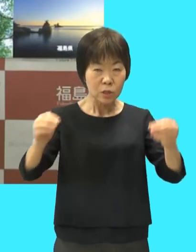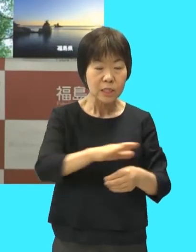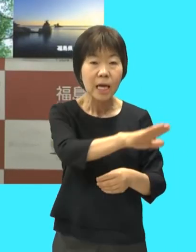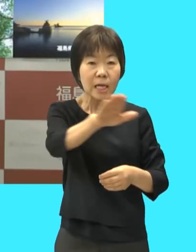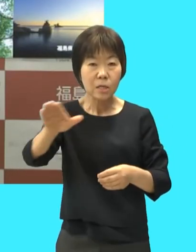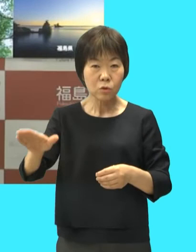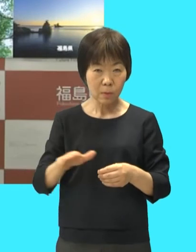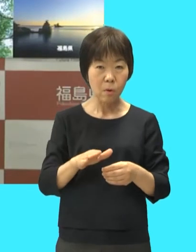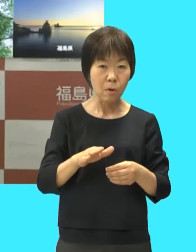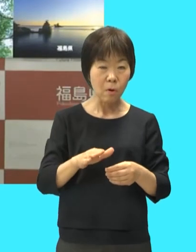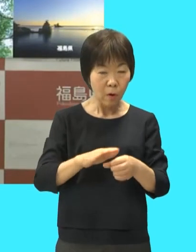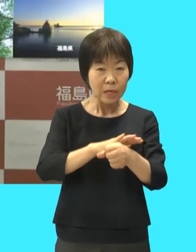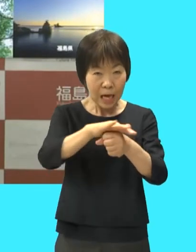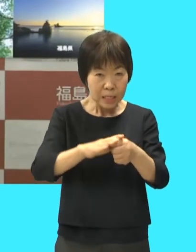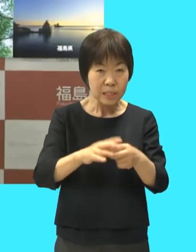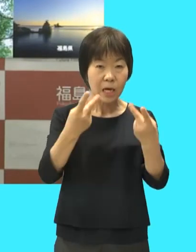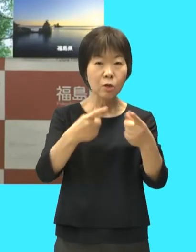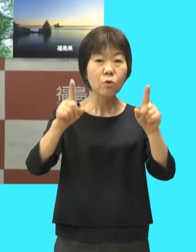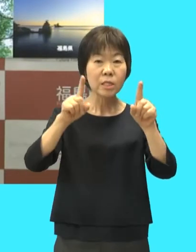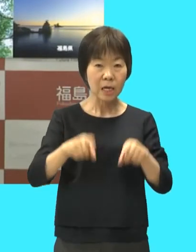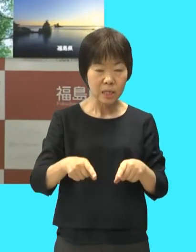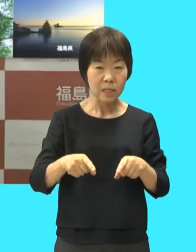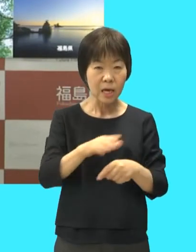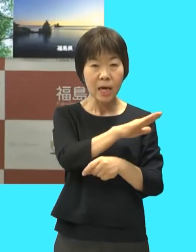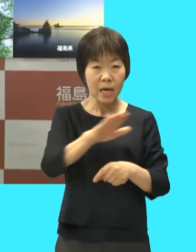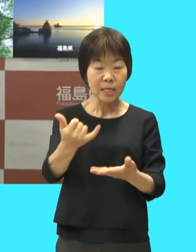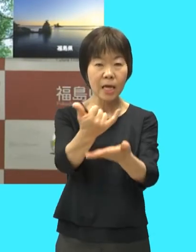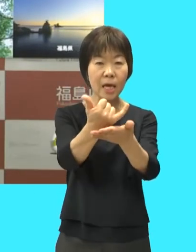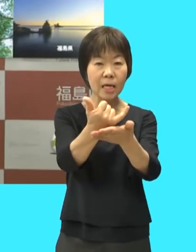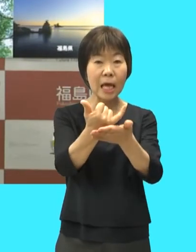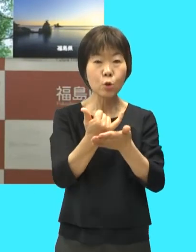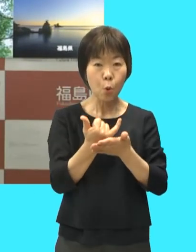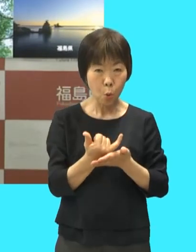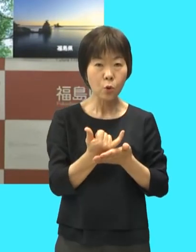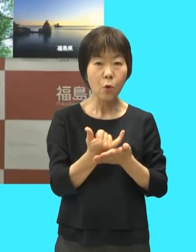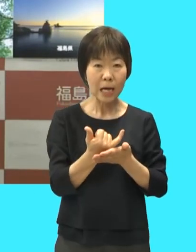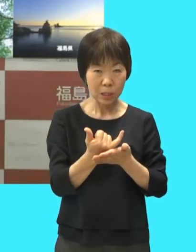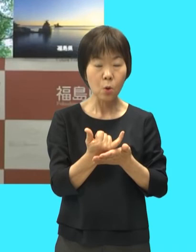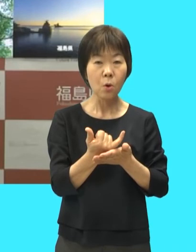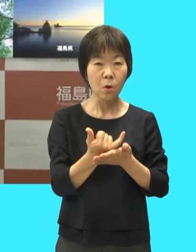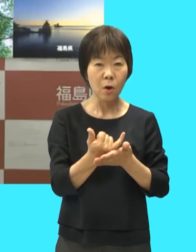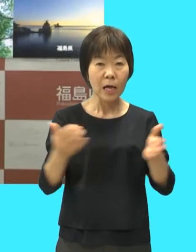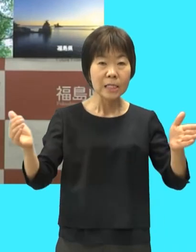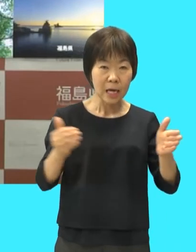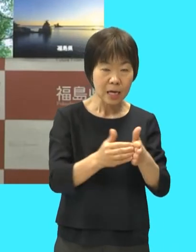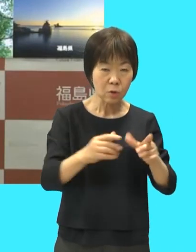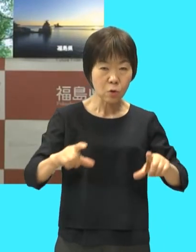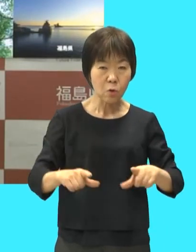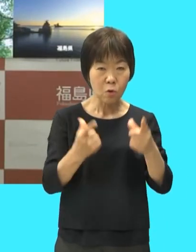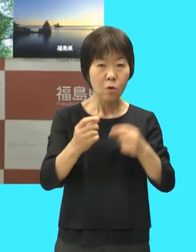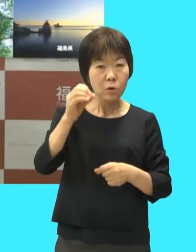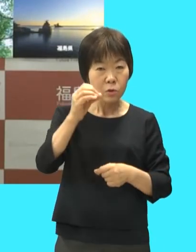非常に重要な行事であり、特に平成天皇皇后両陛下の最後の植樹